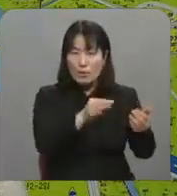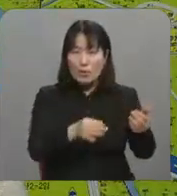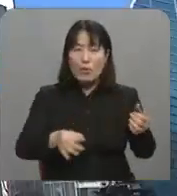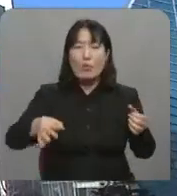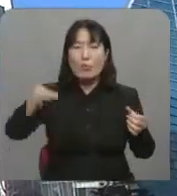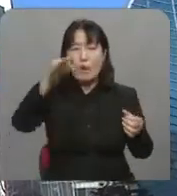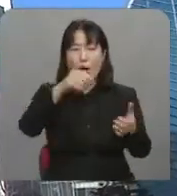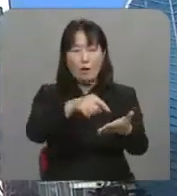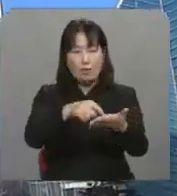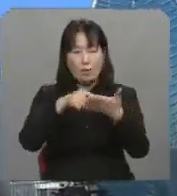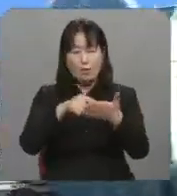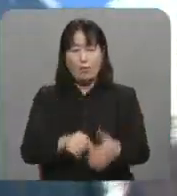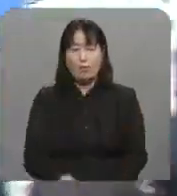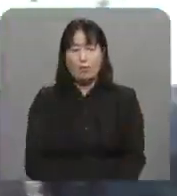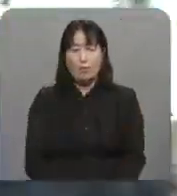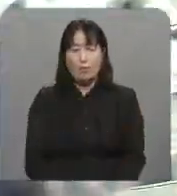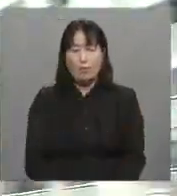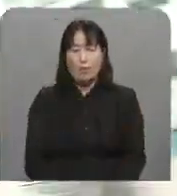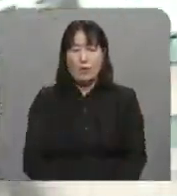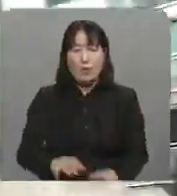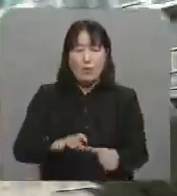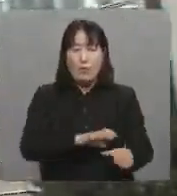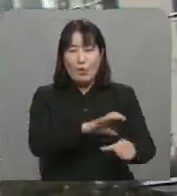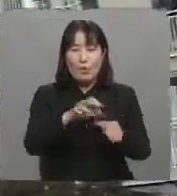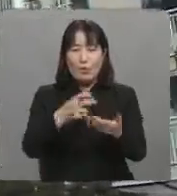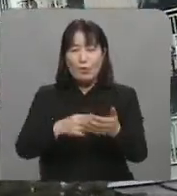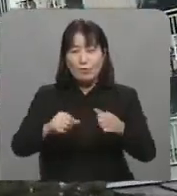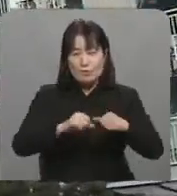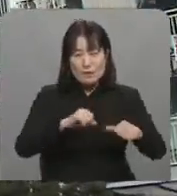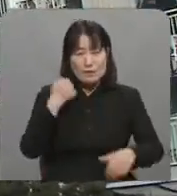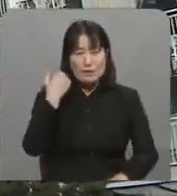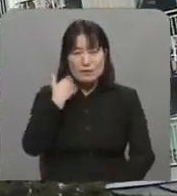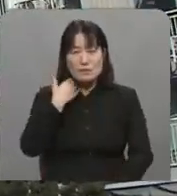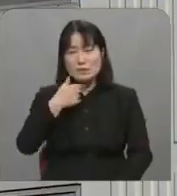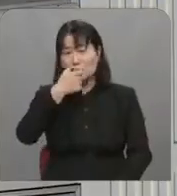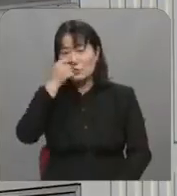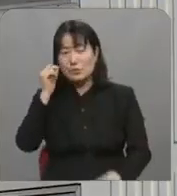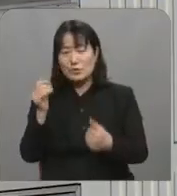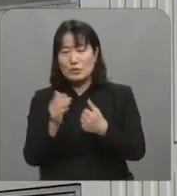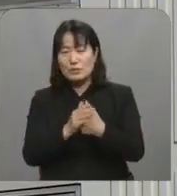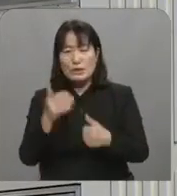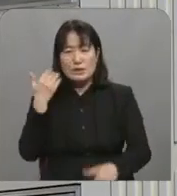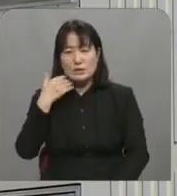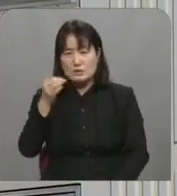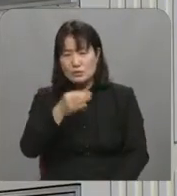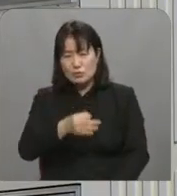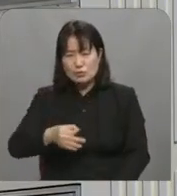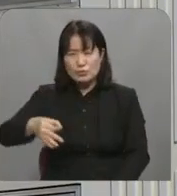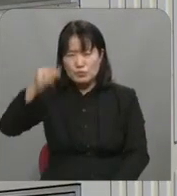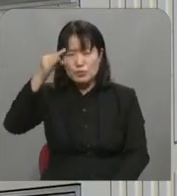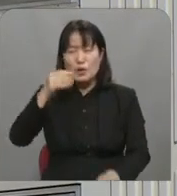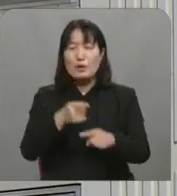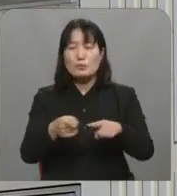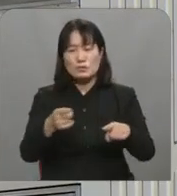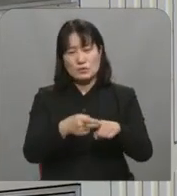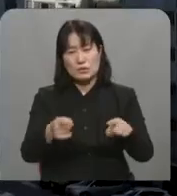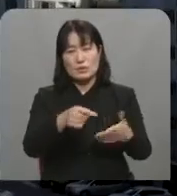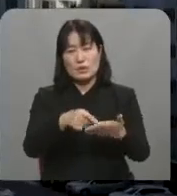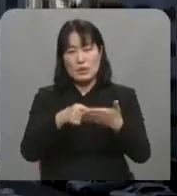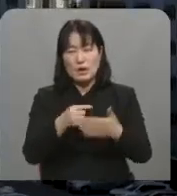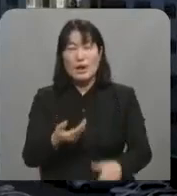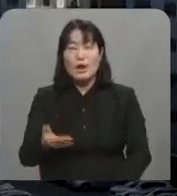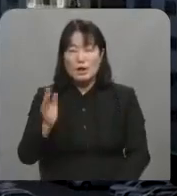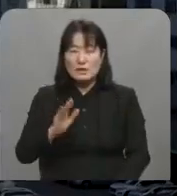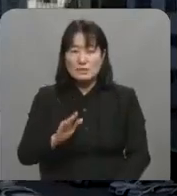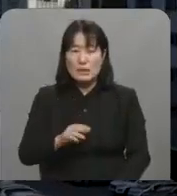되고 있습니다. 임대차 보호법 시행과 전세난 등의 영향으로 전세 가격이 급등했다는 분석입니다. 하지만